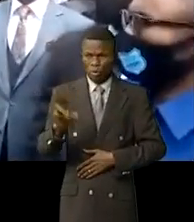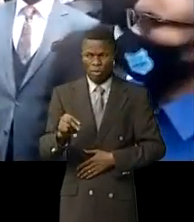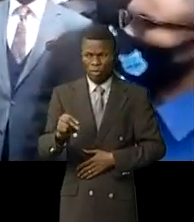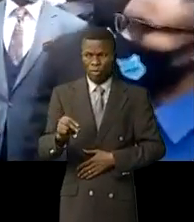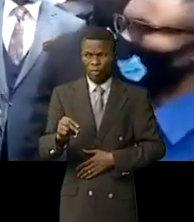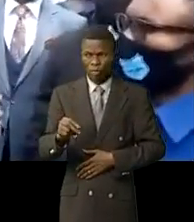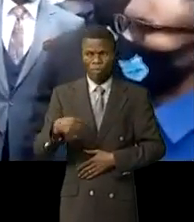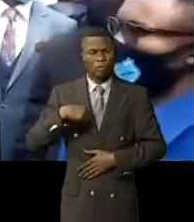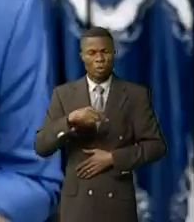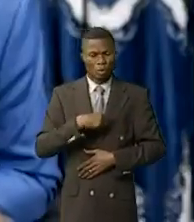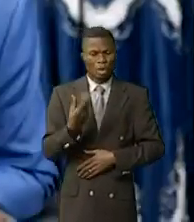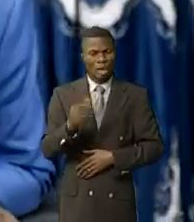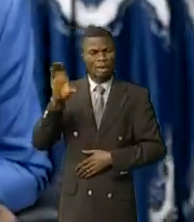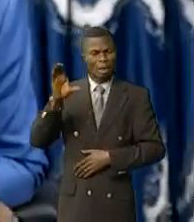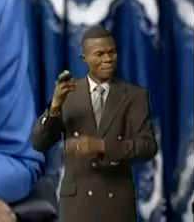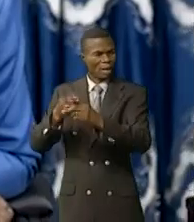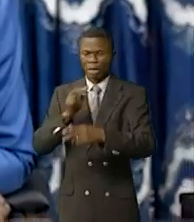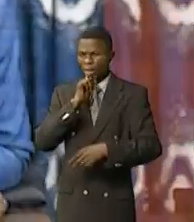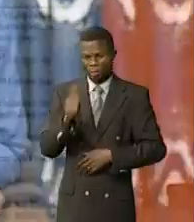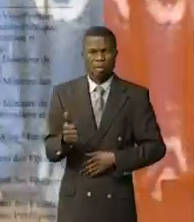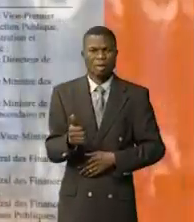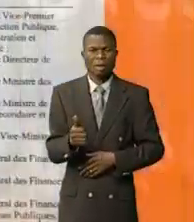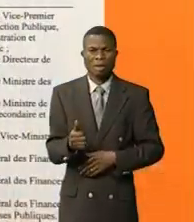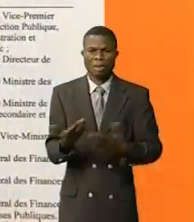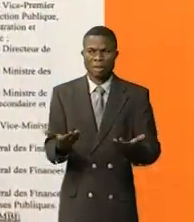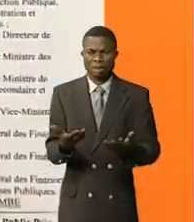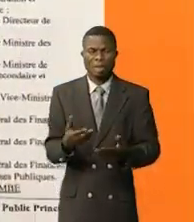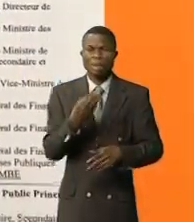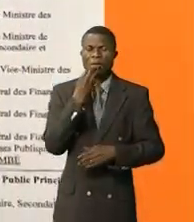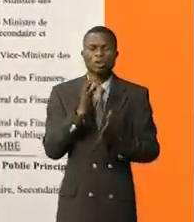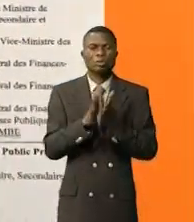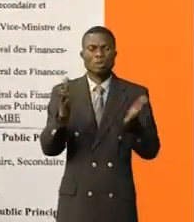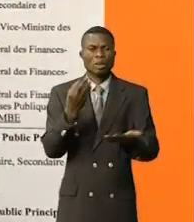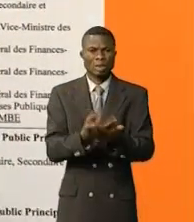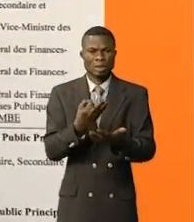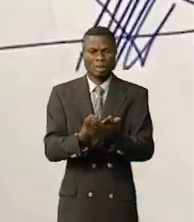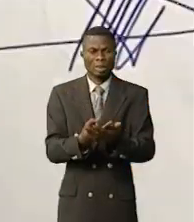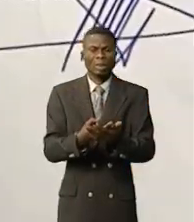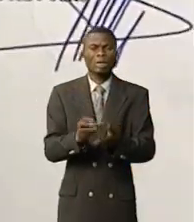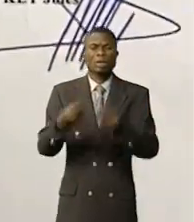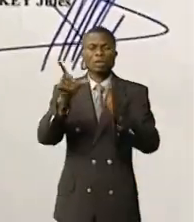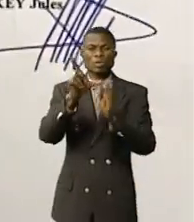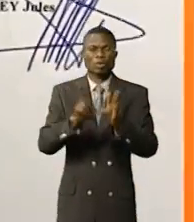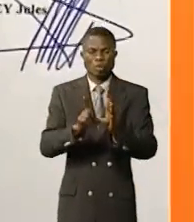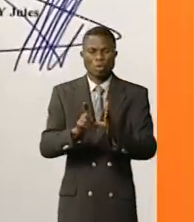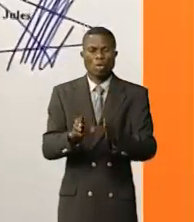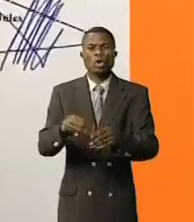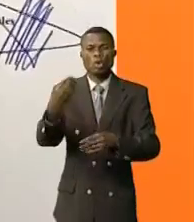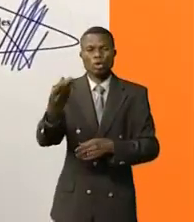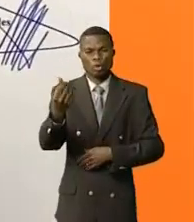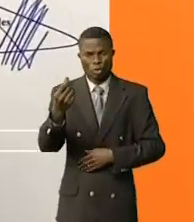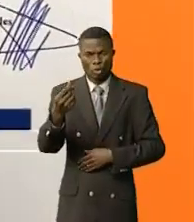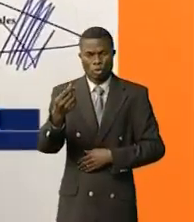on ne doit pas ouvrir un compte pour ça. Dans sa correspondance, l'Inspection générale de finances conditionne la libération des fonds uniquement